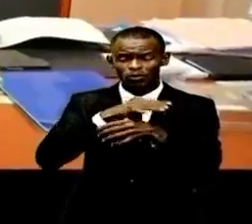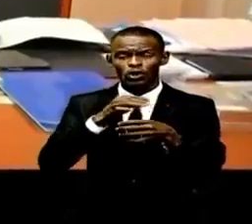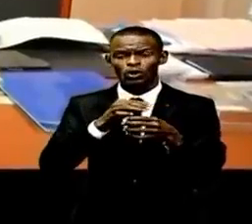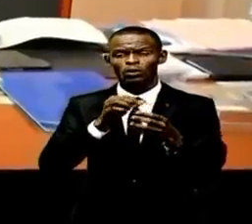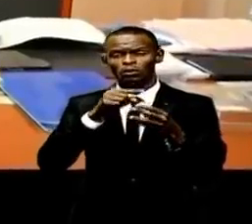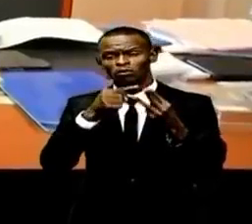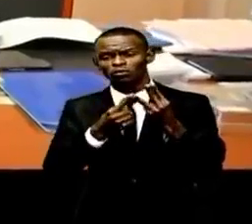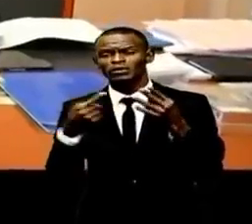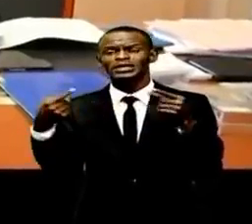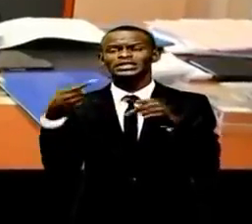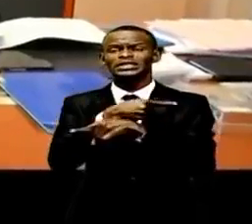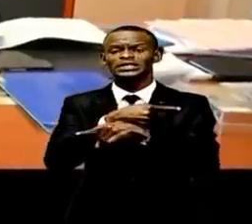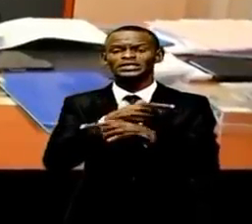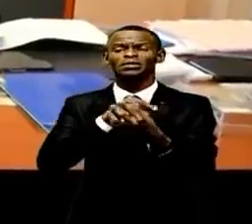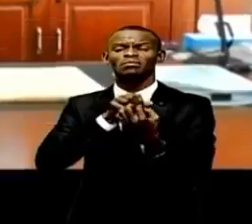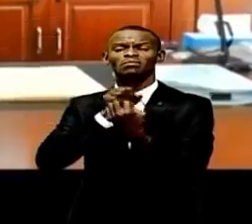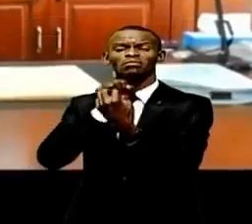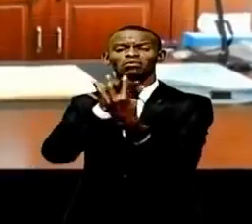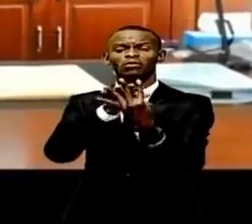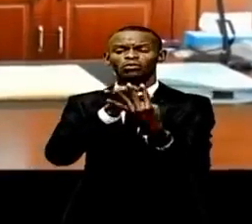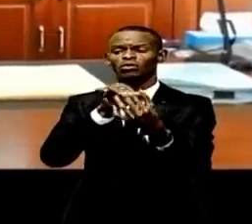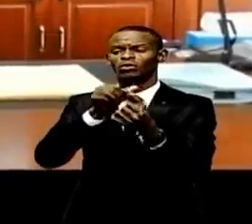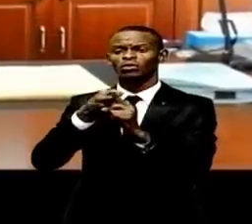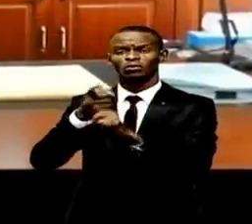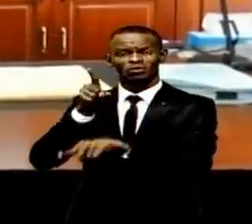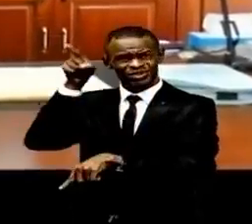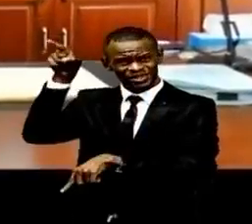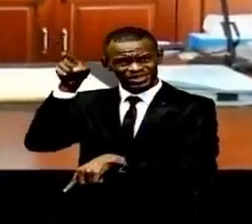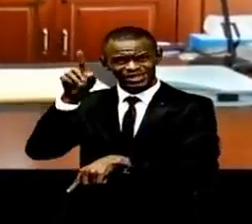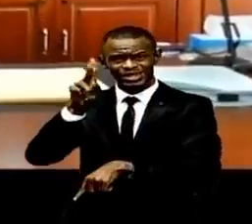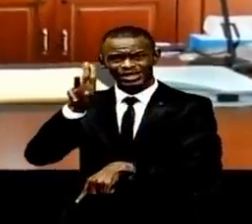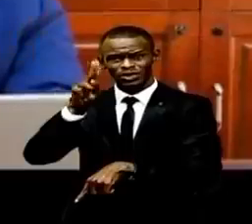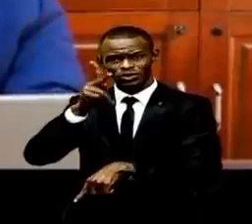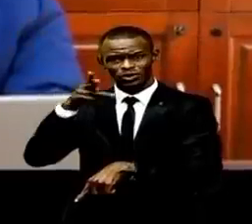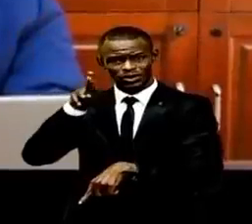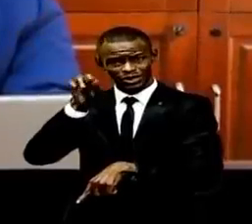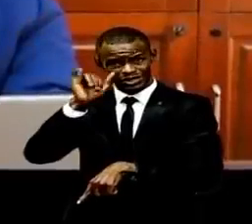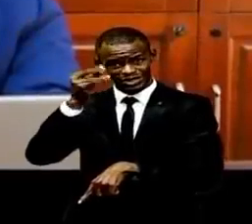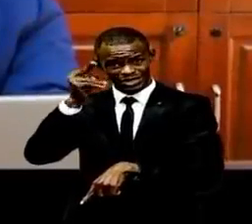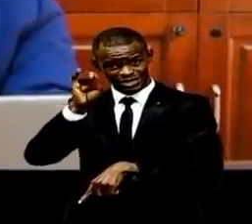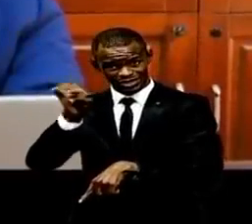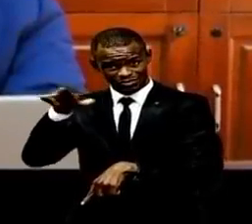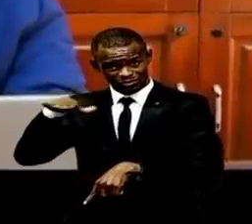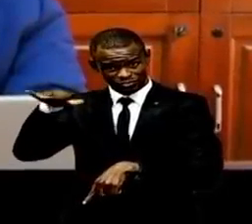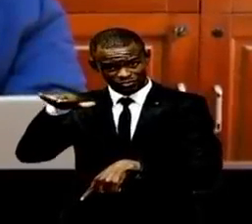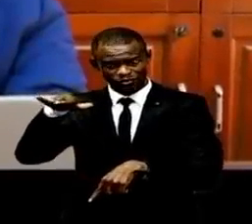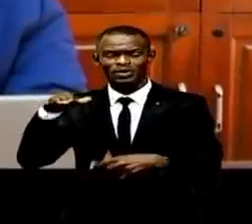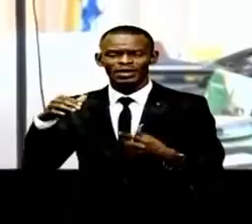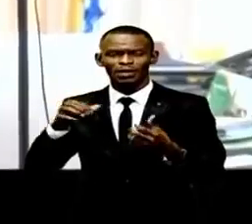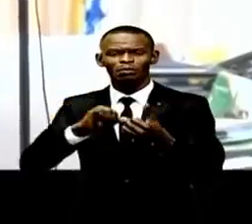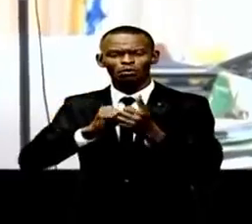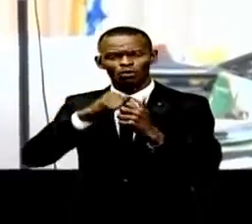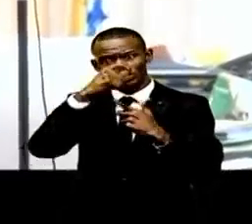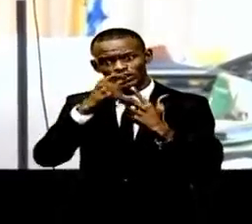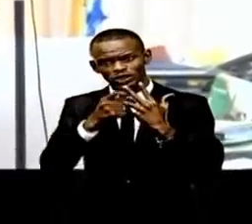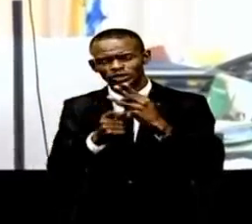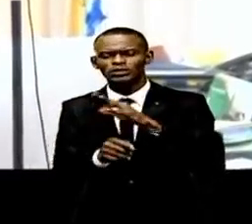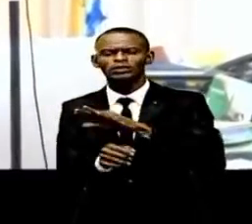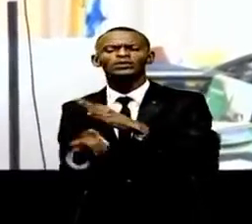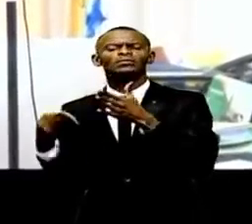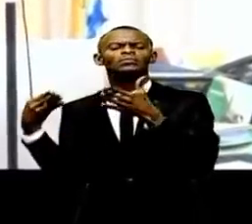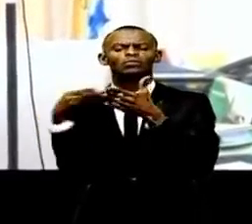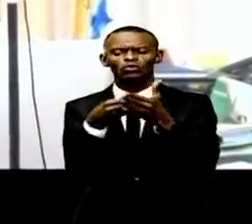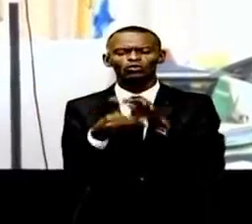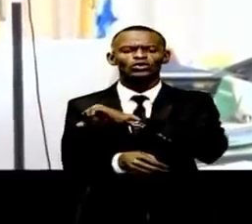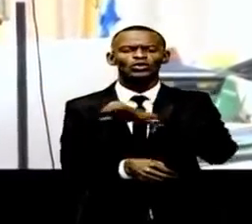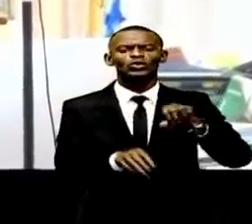russo-ukrainiens. Les objectifs de ces programmes sont les suivants. L'amélioration de l'offre intérieure, la diversification